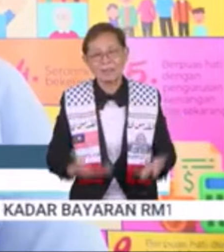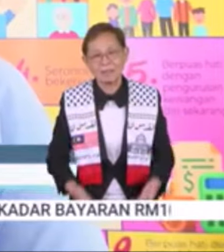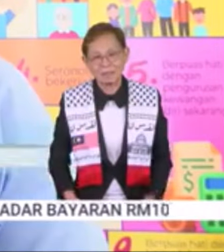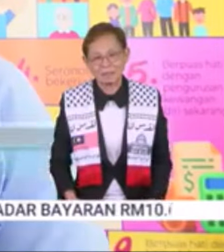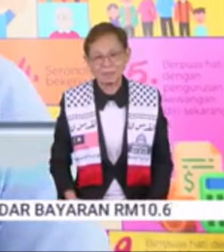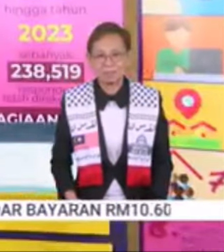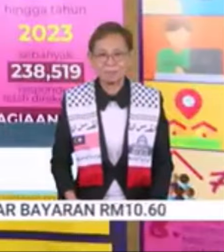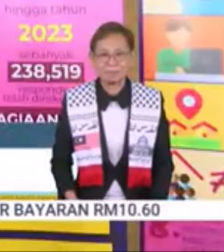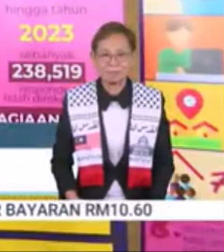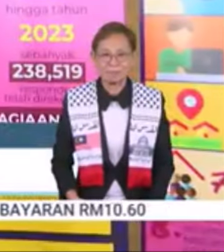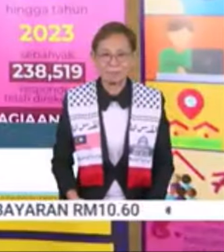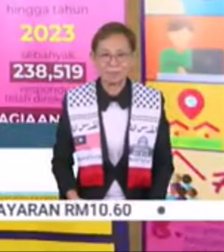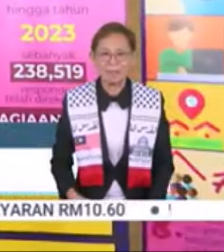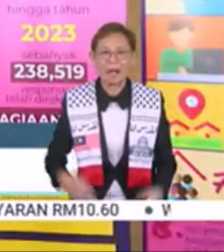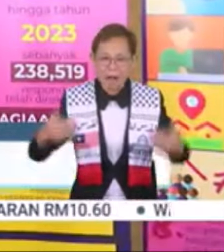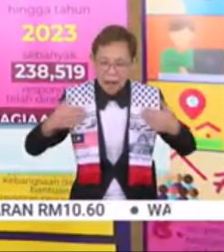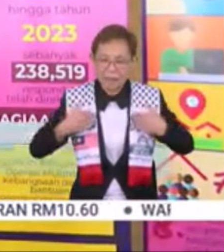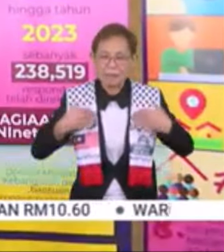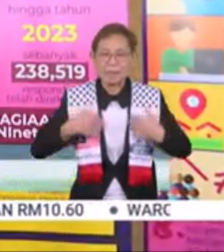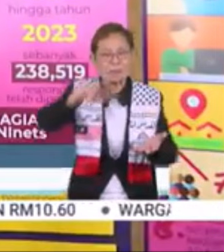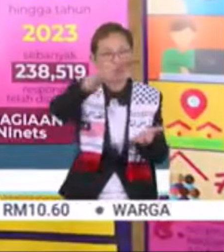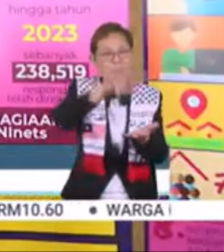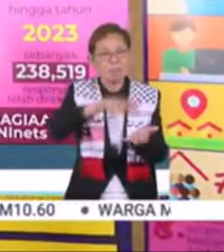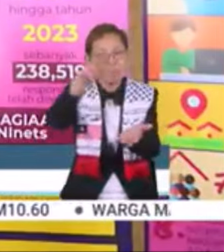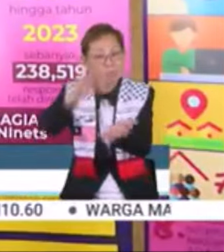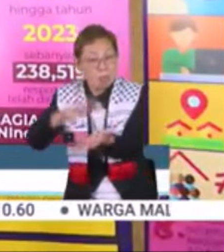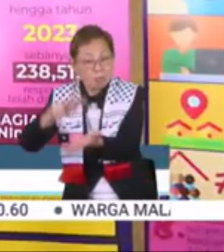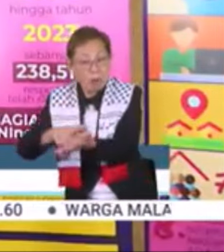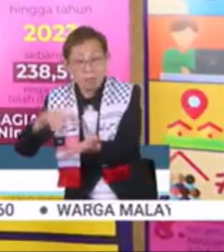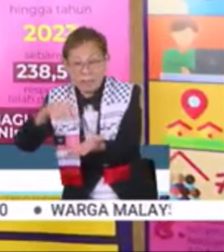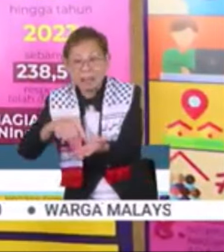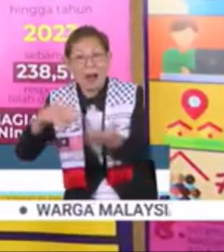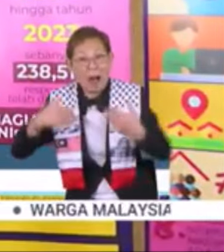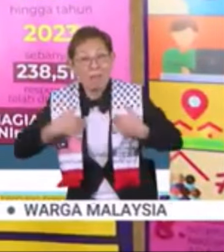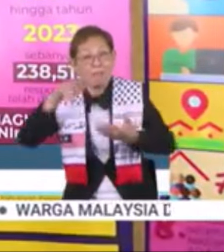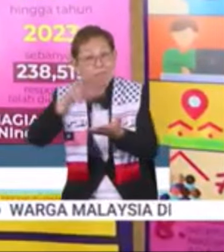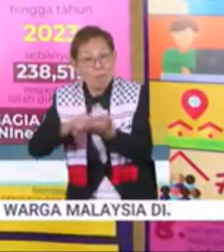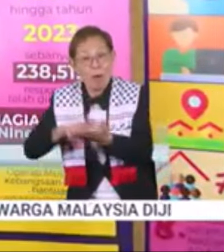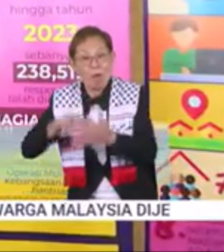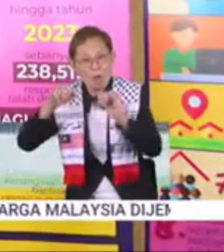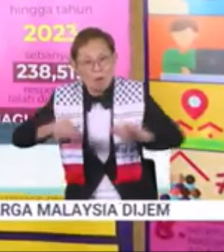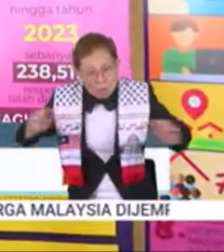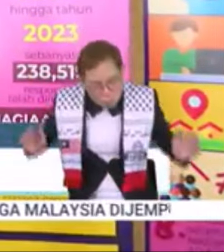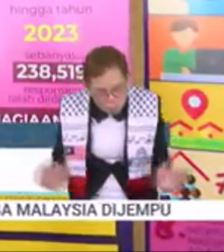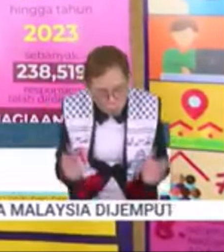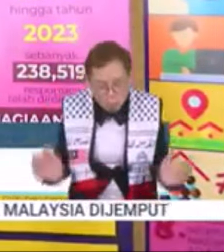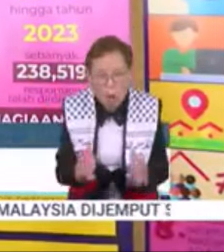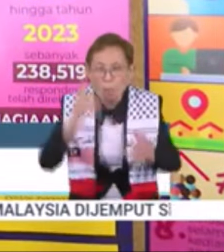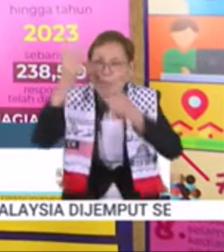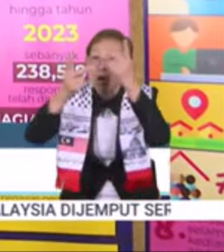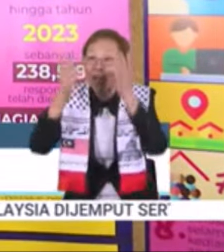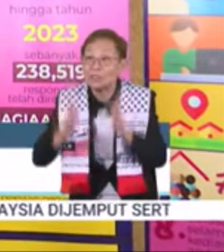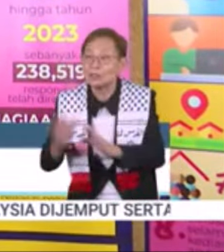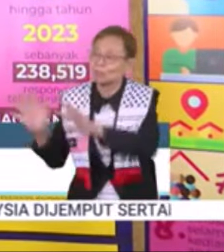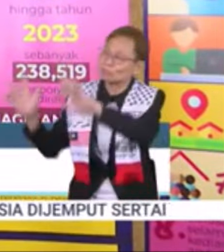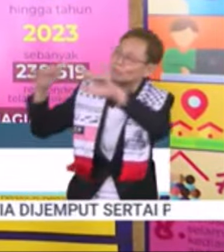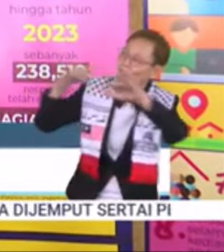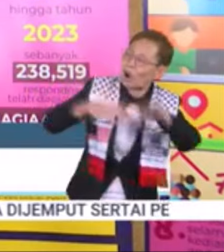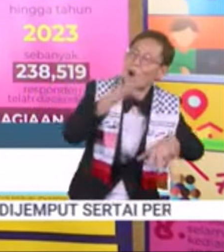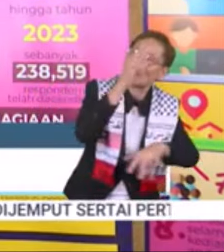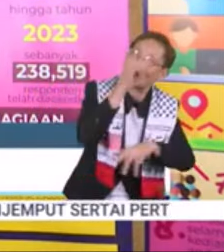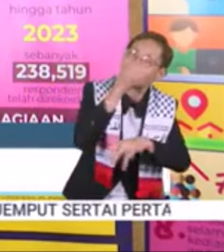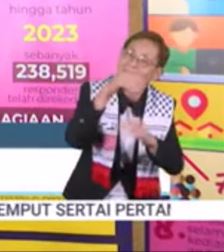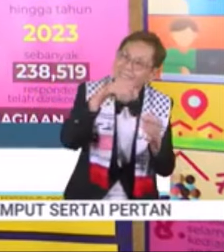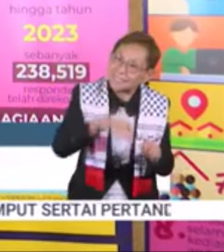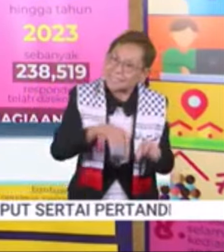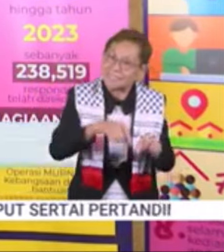di Polisen. Dengan adanya pengiktirafan-pengiktirafan seperti ini, ia boleh memerangsangkan lagi pelancong-pelancong supaya datang ke negeri Melaka